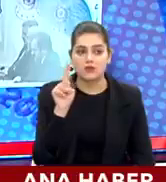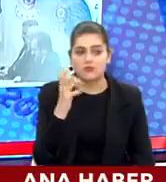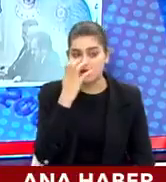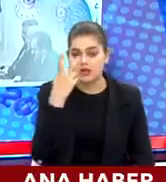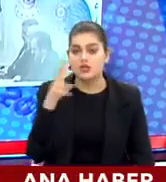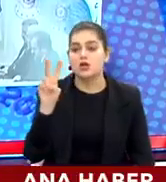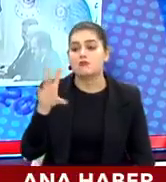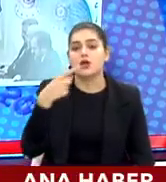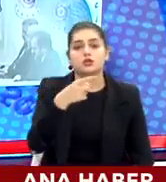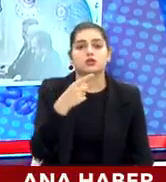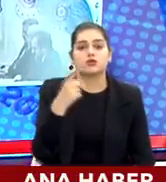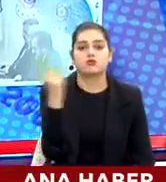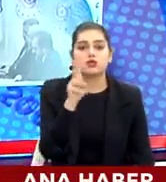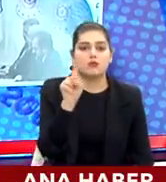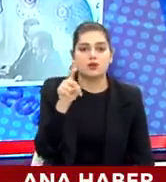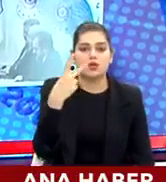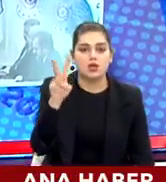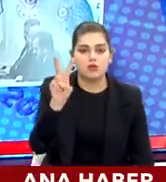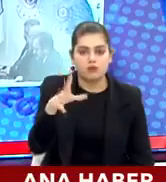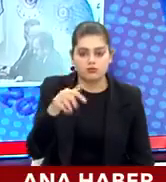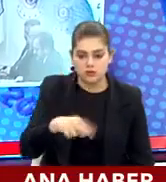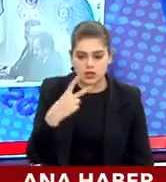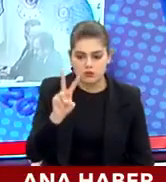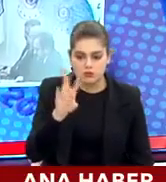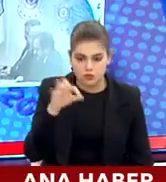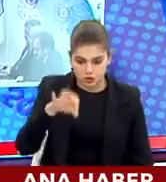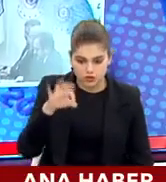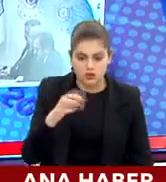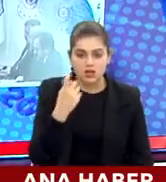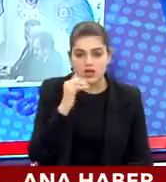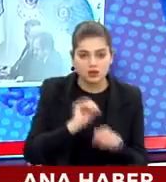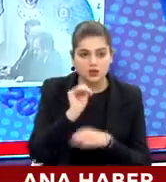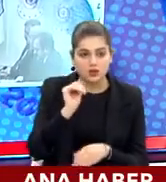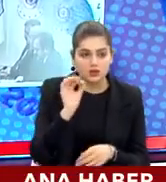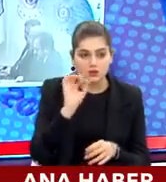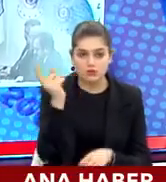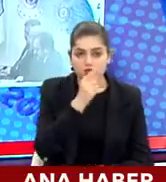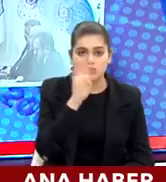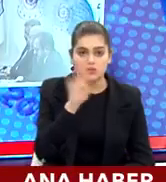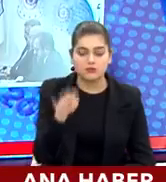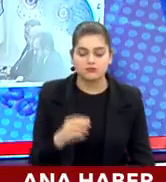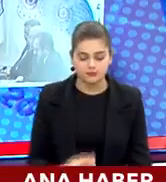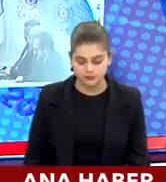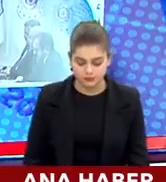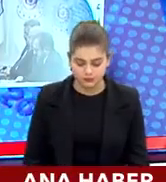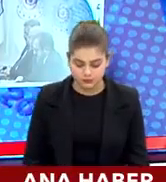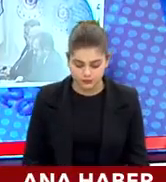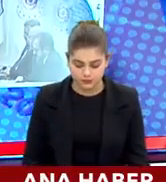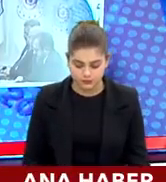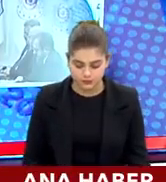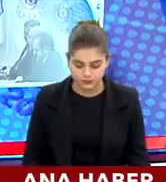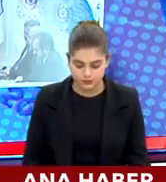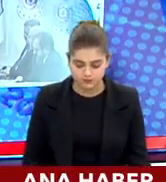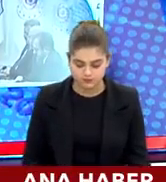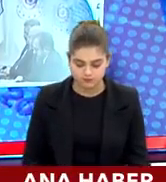205'e ilişkin öngörülen enflasyon oranıdır yaşanan enflasyon Çünkü yaşanan enflasyon emekçinin alım gücünü ne